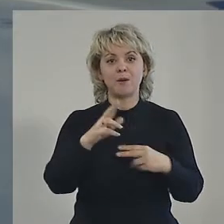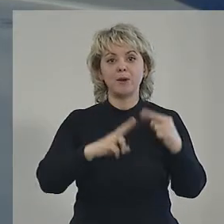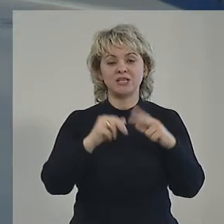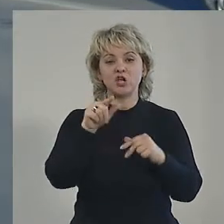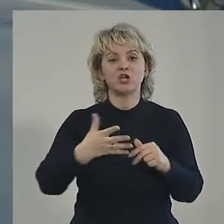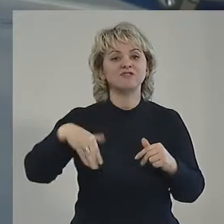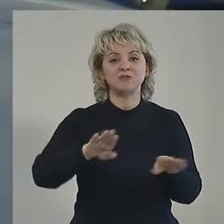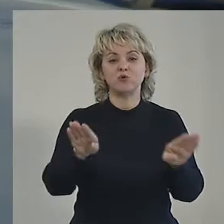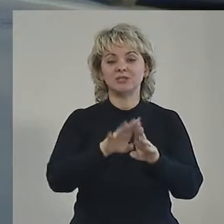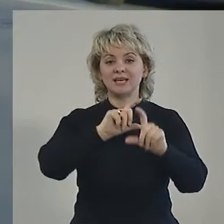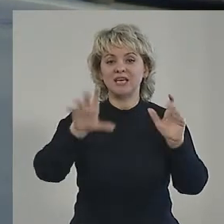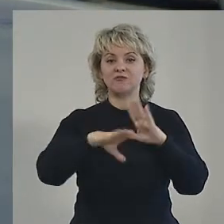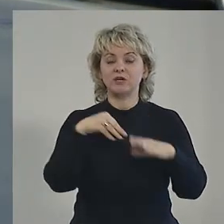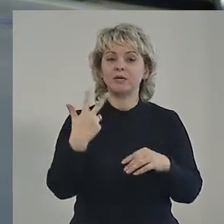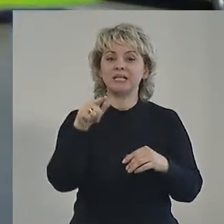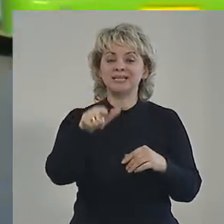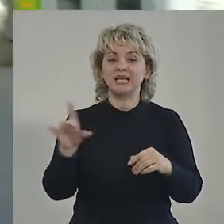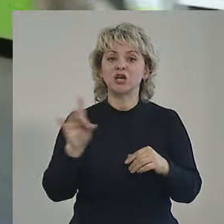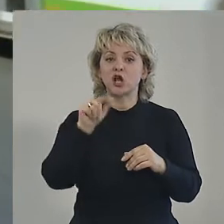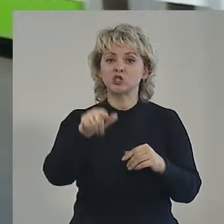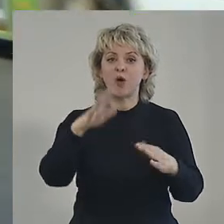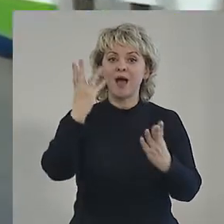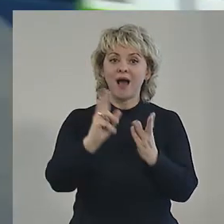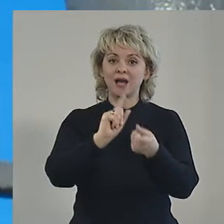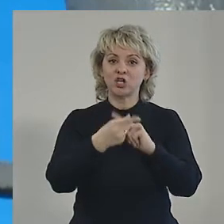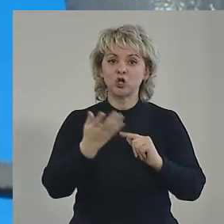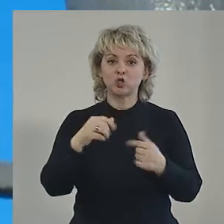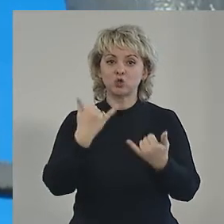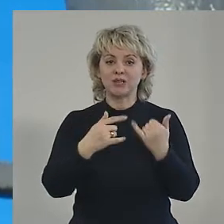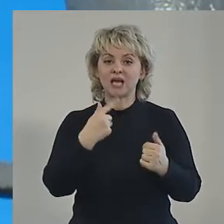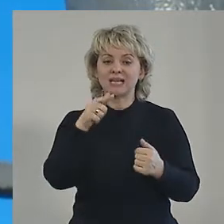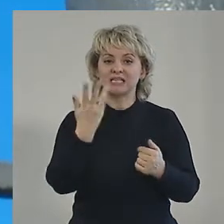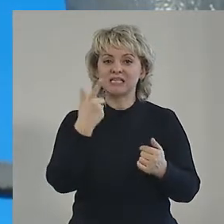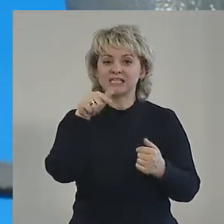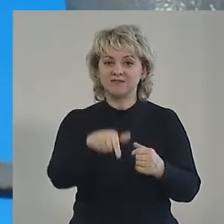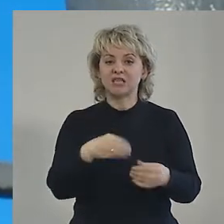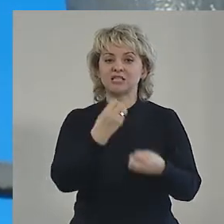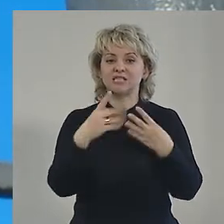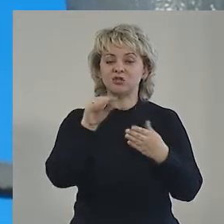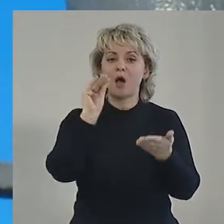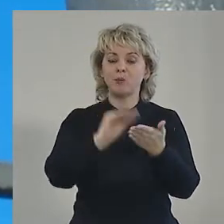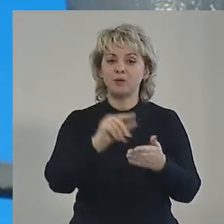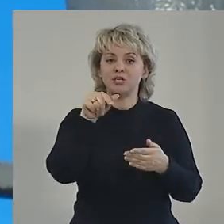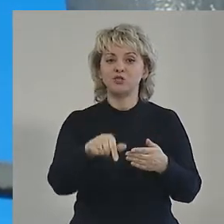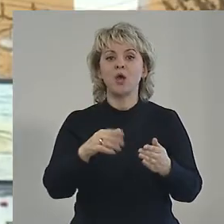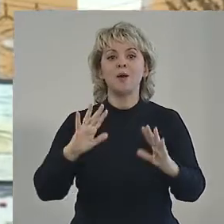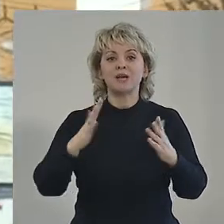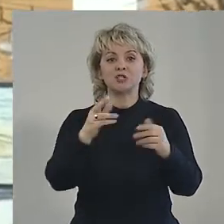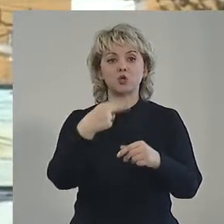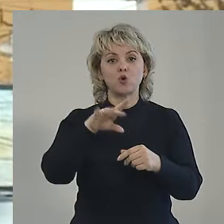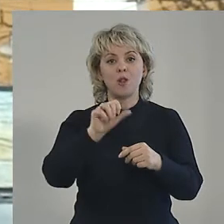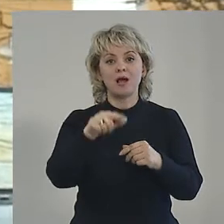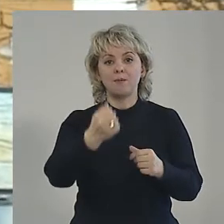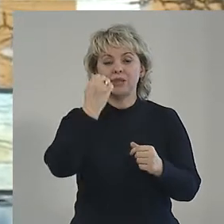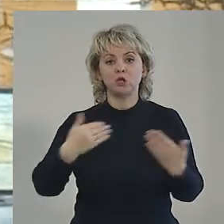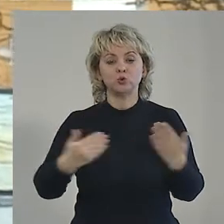подрядчика. Всего таких фирм выбрано 3. Донская столица окрашивается в желто-красные цвета, фон красных гвоздик определяющий. На проспекте Шолохова